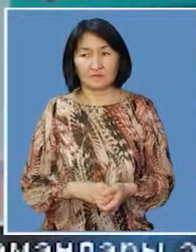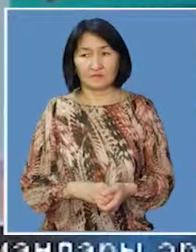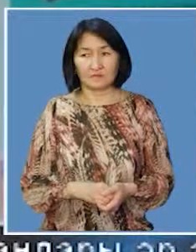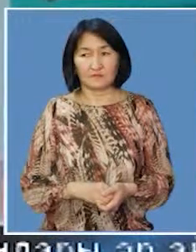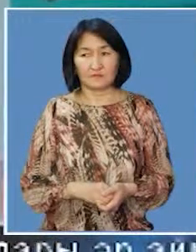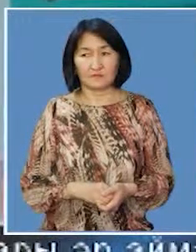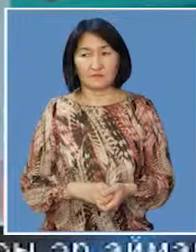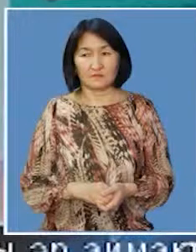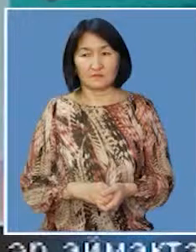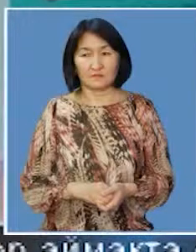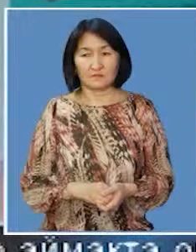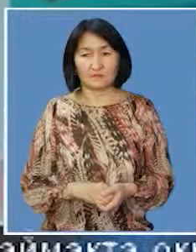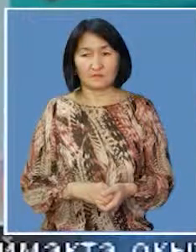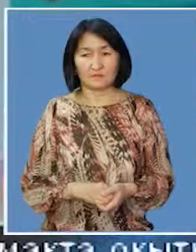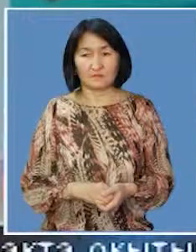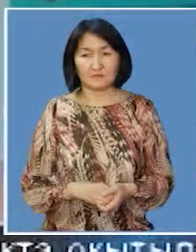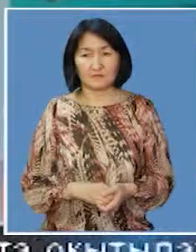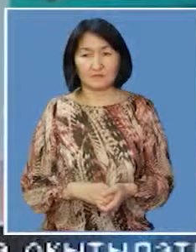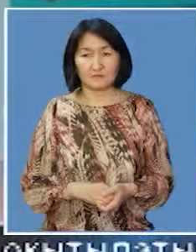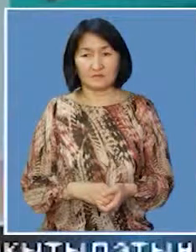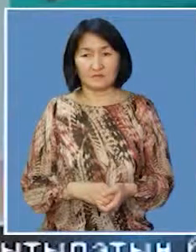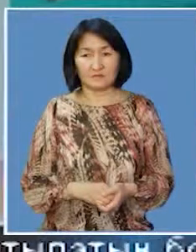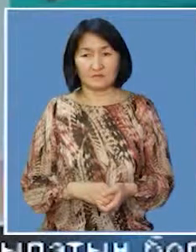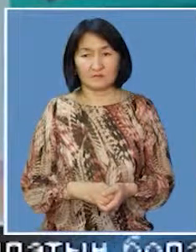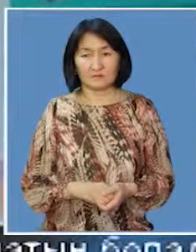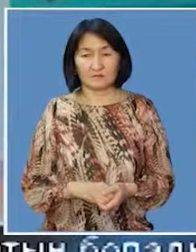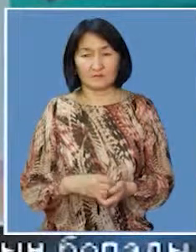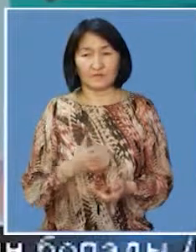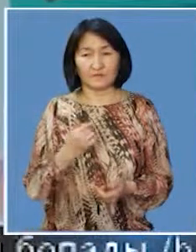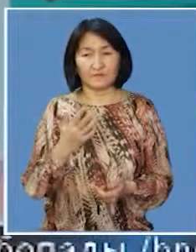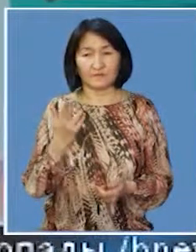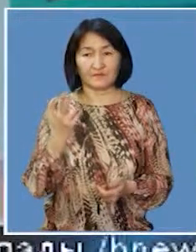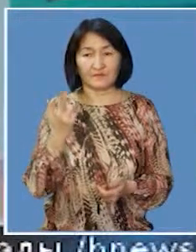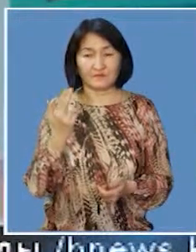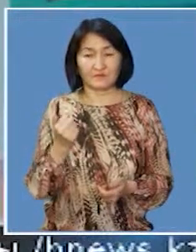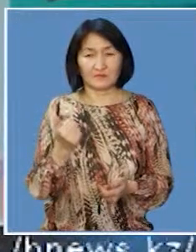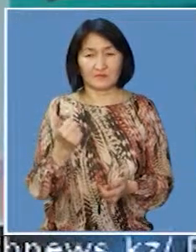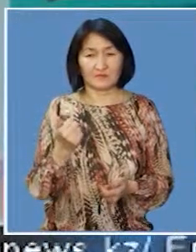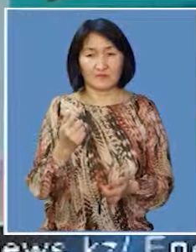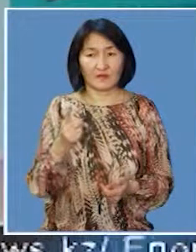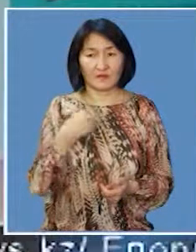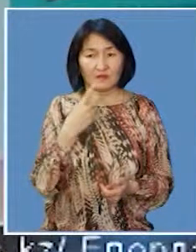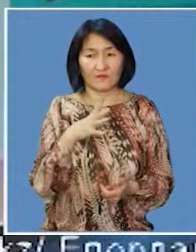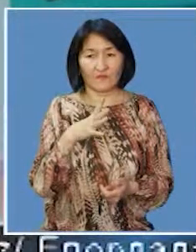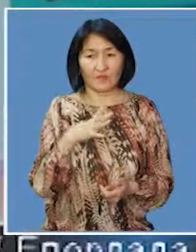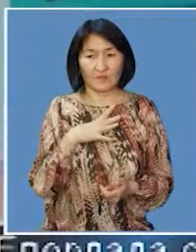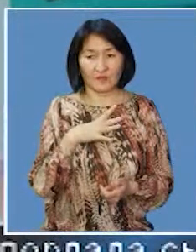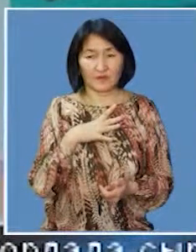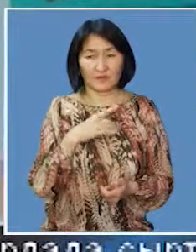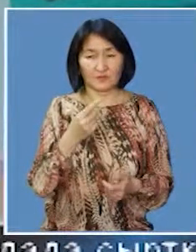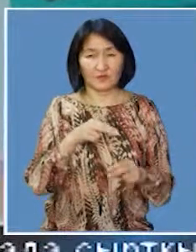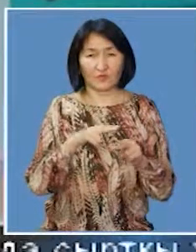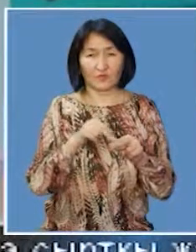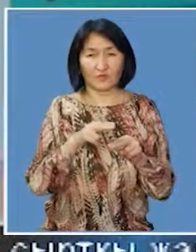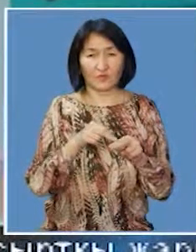республикалық конкурсқа біздің 34 баламыз қатынасып, 34 жүлделі орынға ие болып келіп отыр. Сондықтан да бүгінгі конференциядағы